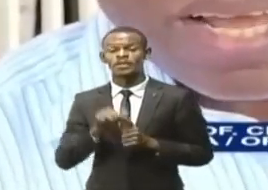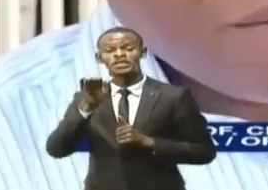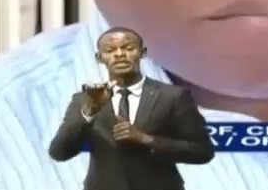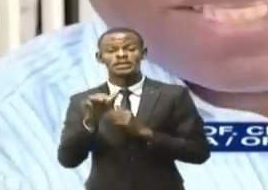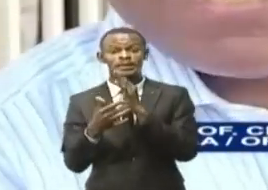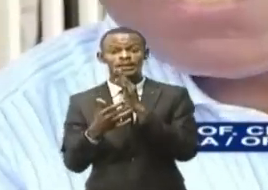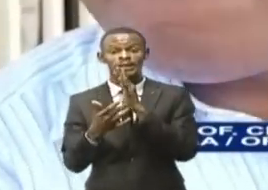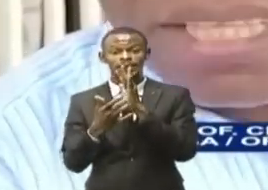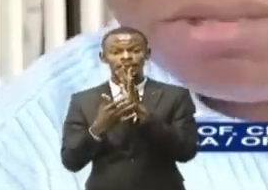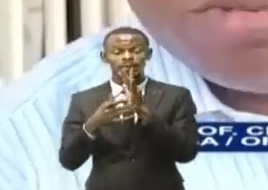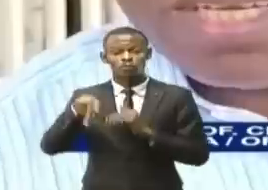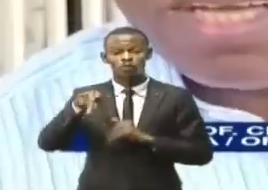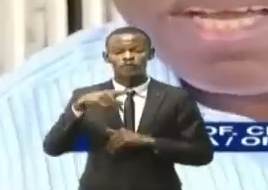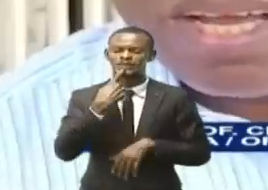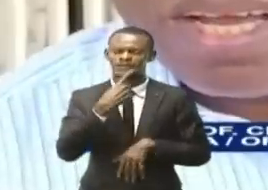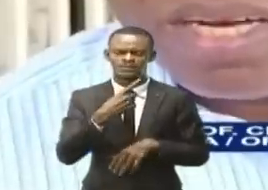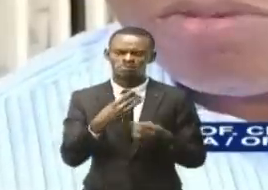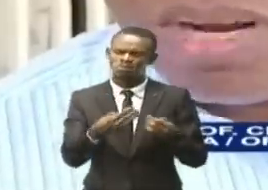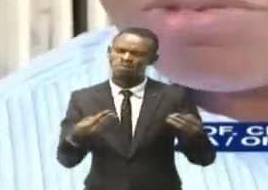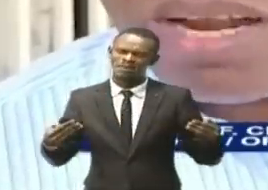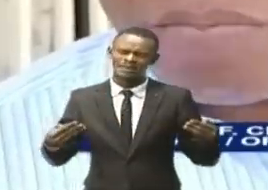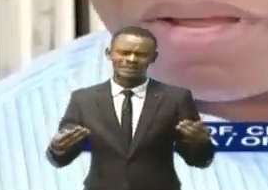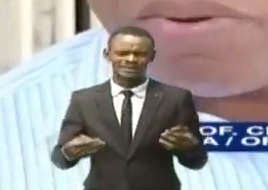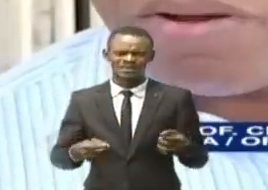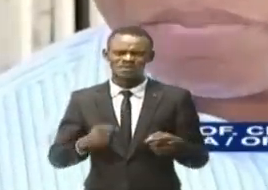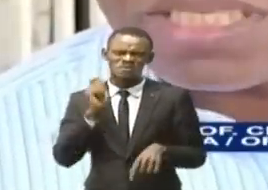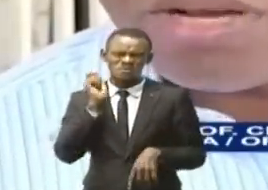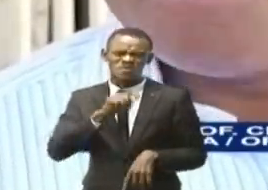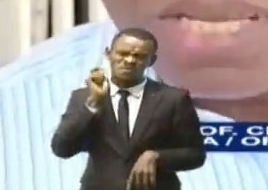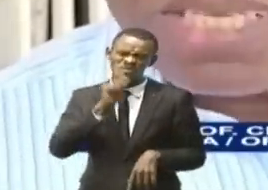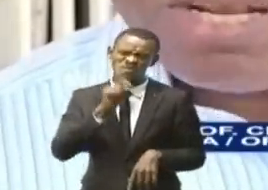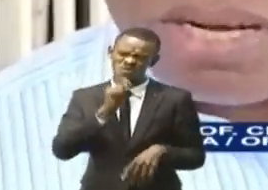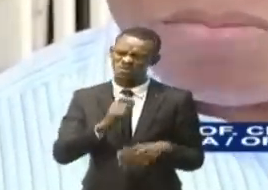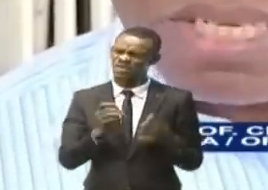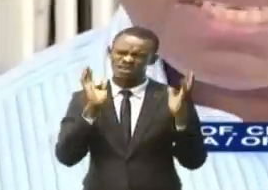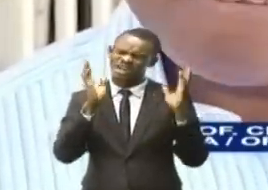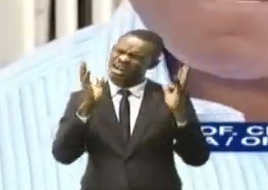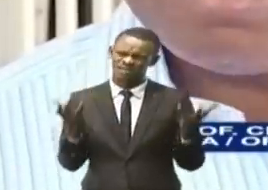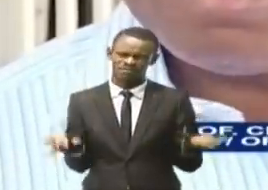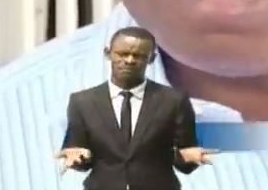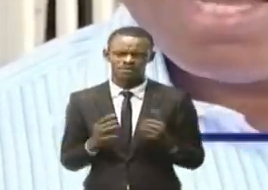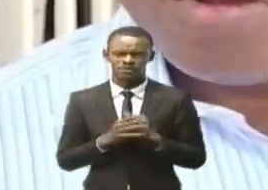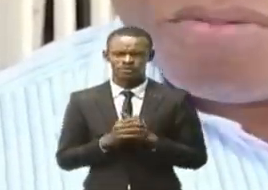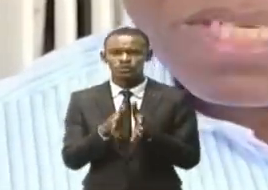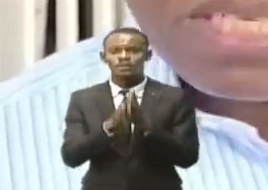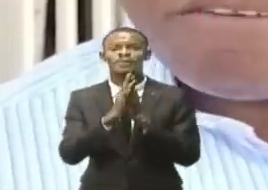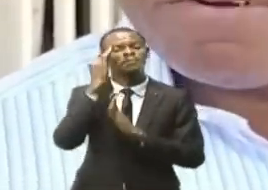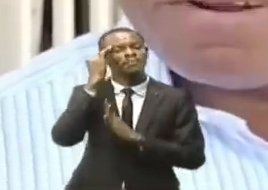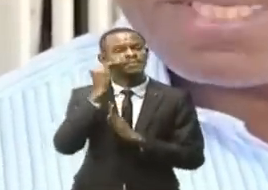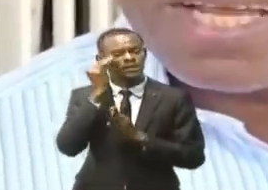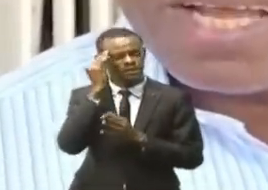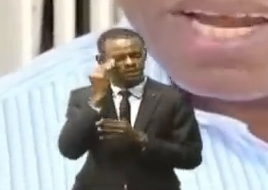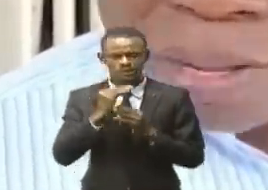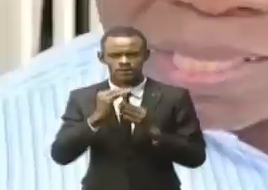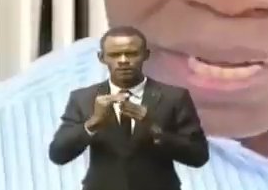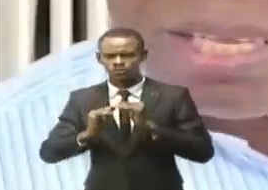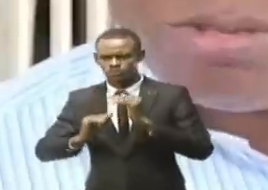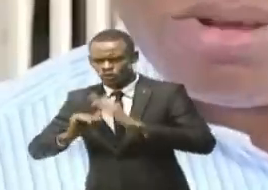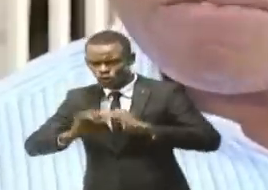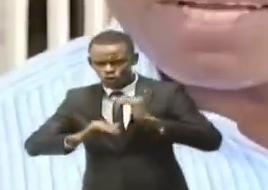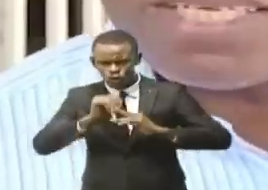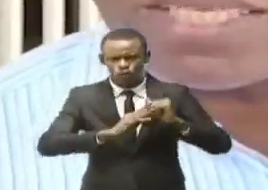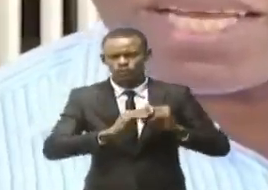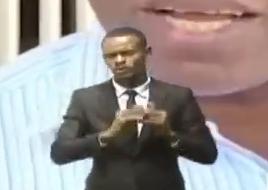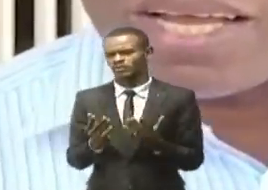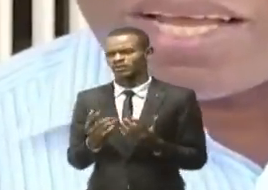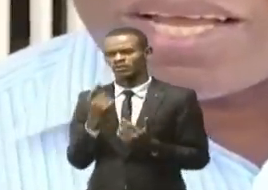matériels. Les matériels très vétustes. Nous lançons un appel pour ça au ministre, notre ministre des infrastructures, au ministre des finances. Les matériels qui